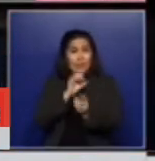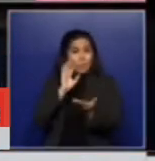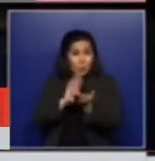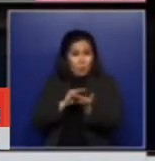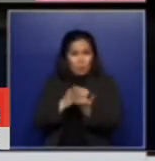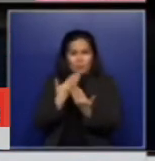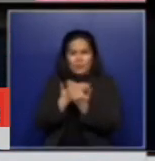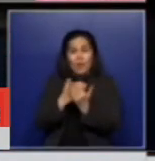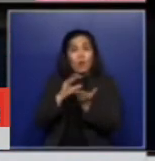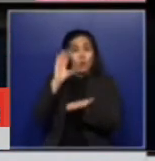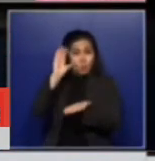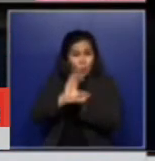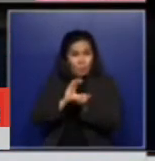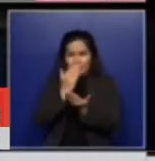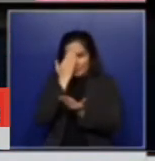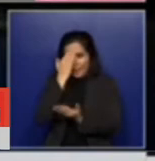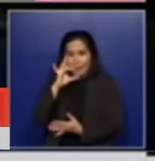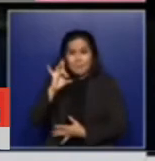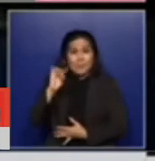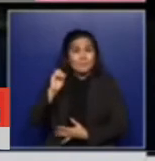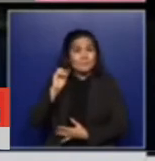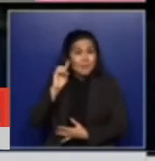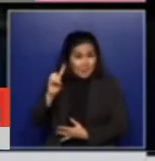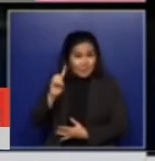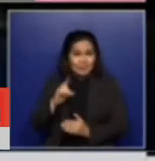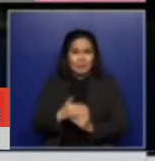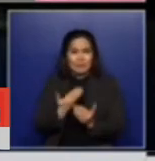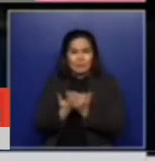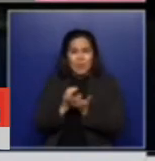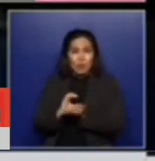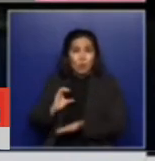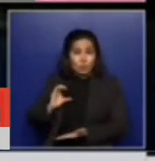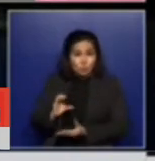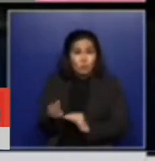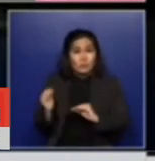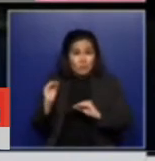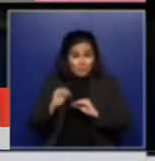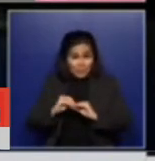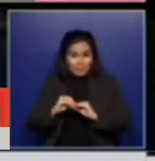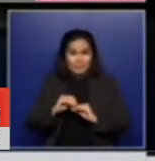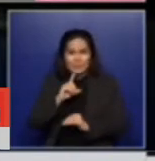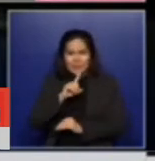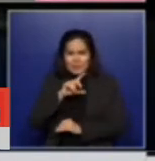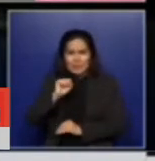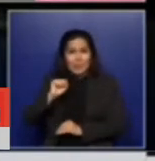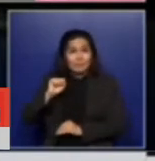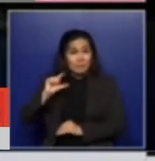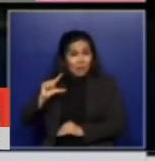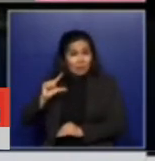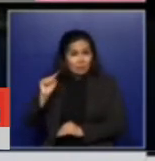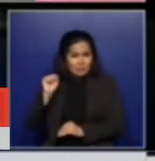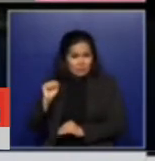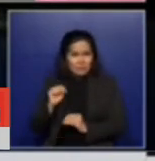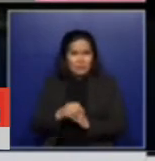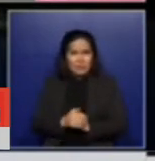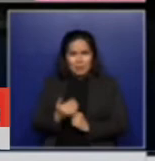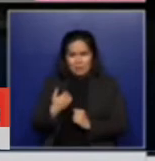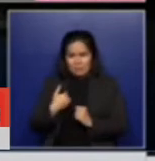ครับหน้า81ในส่วนของงบลงทุนที่เพิ่มขึ้นอย่างมีนัยยะสำคัญเนี่ยนะครับ4หน่ว